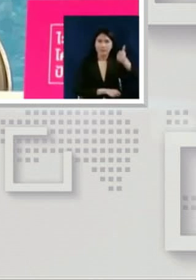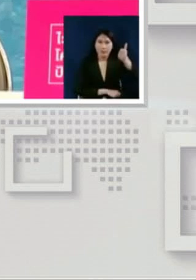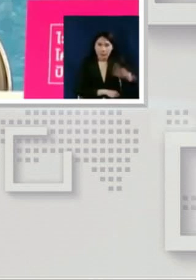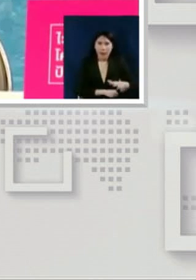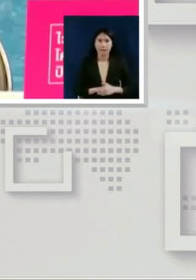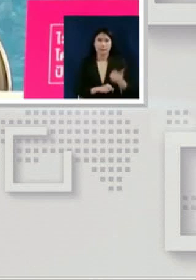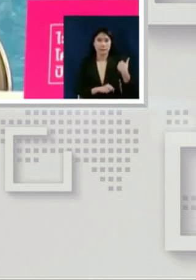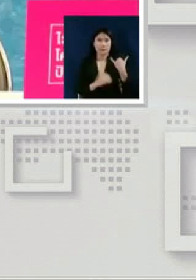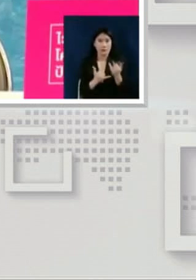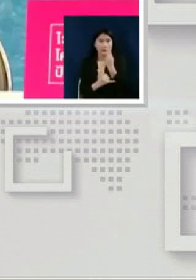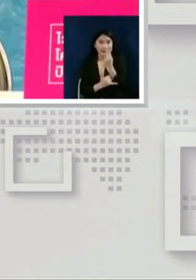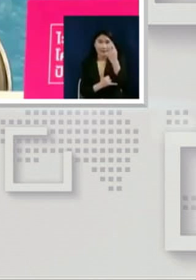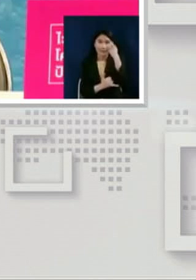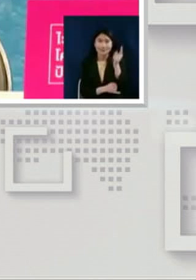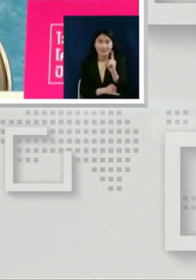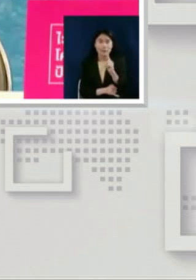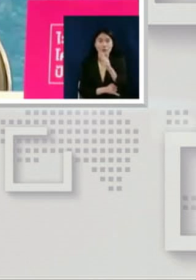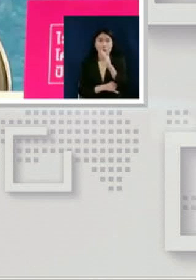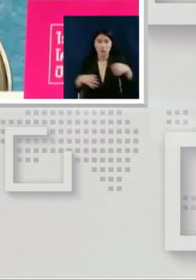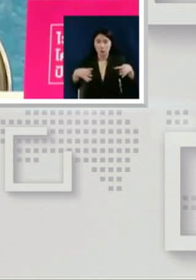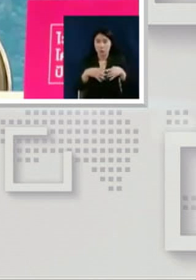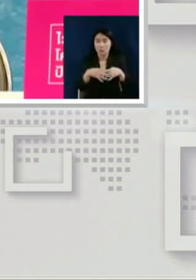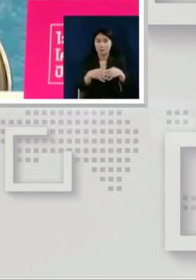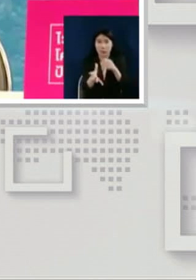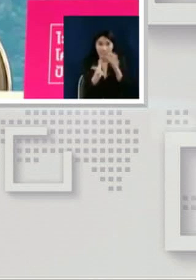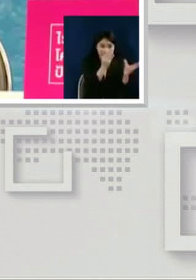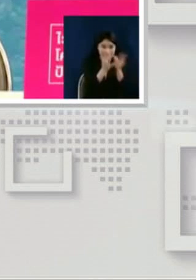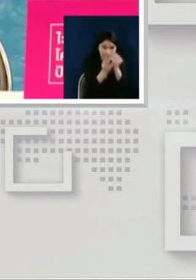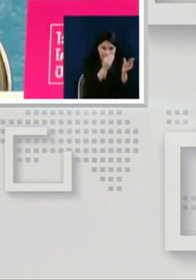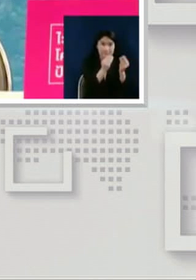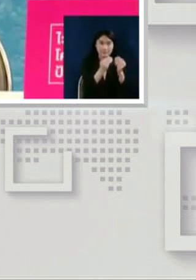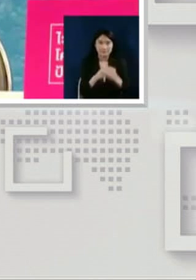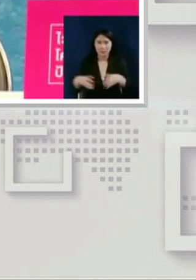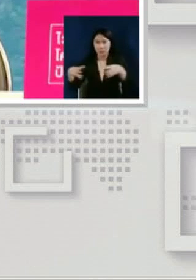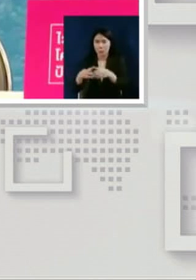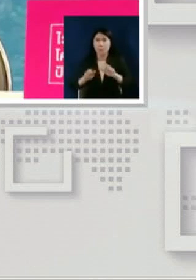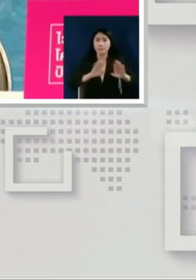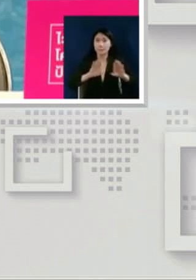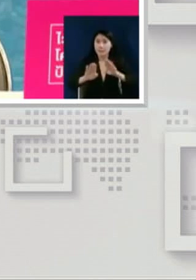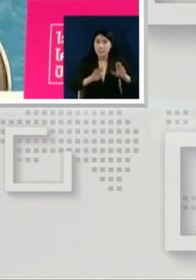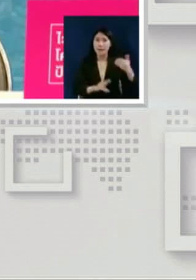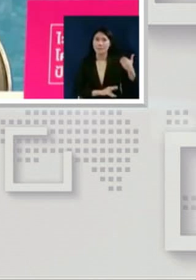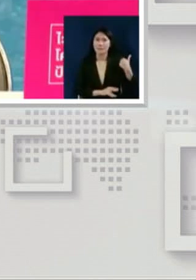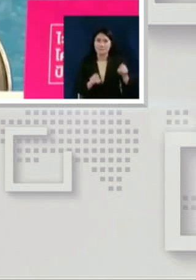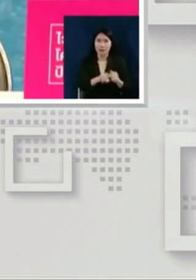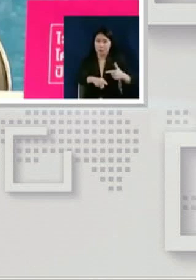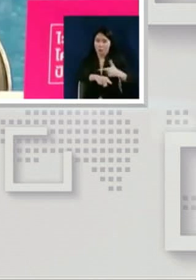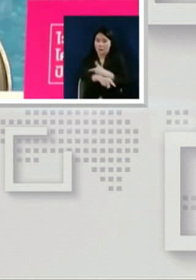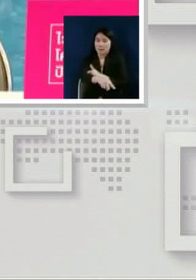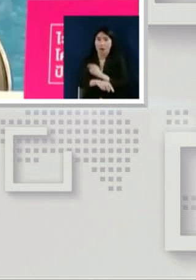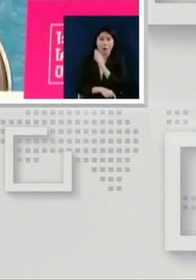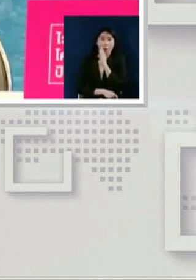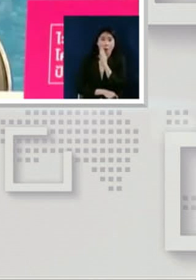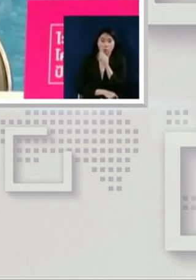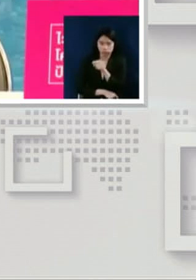มีผู้สูงอายุที่จะได้ก่อนก็ถือว่าเป็นกลุ่มเสี่ยงใช่ไหมคะส่วนกลุ่มที่บอกว่าไม่ควรที่จะได้